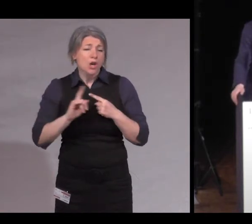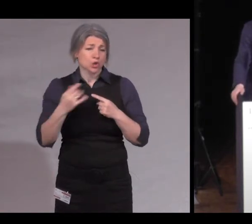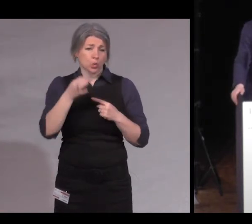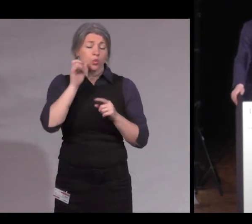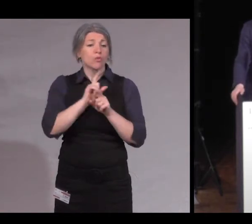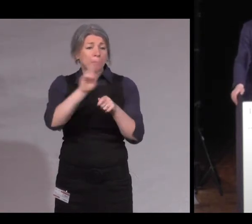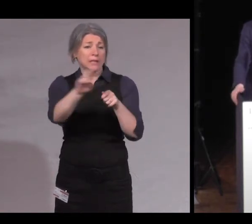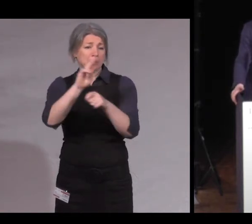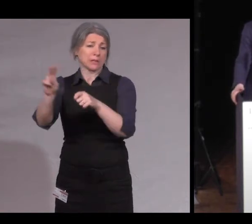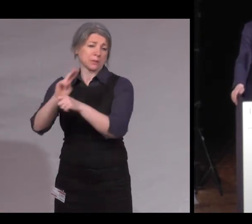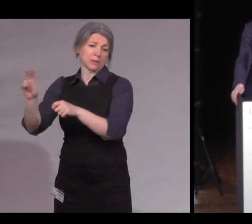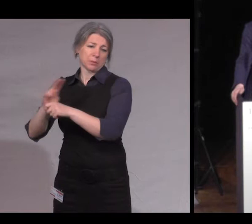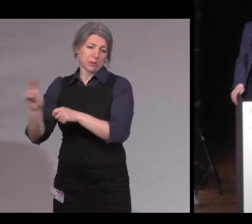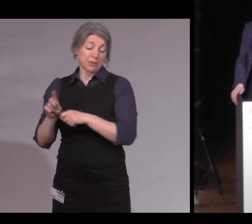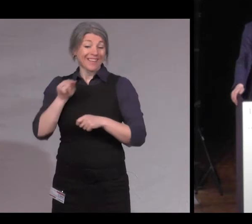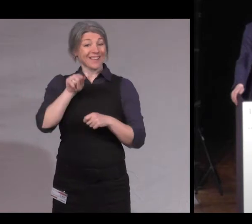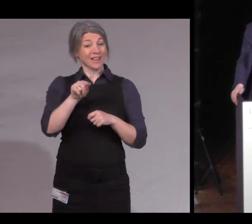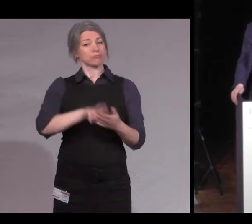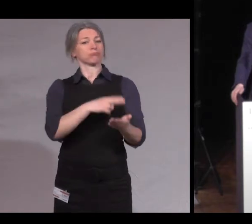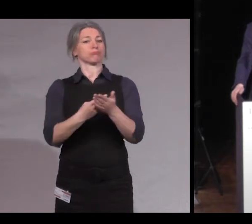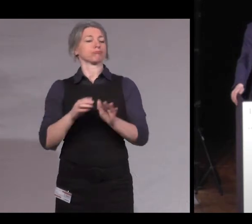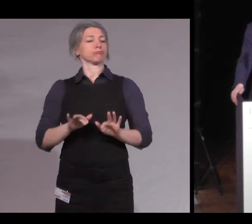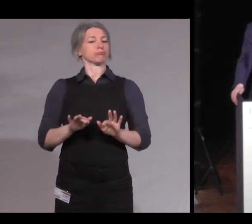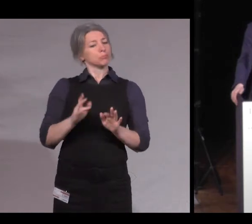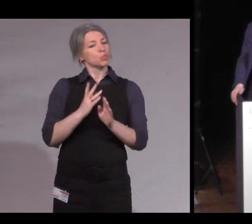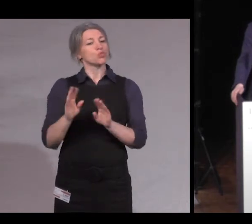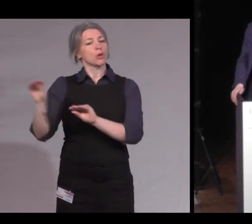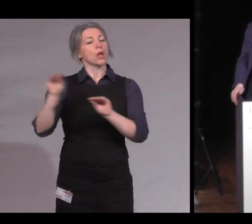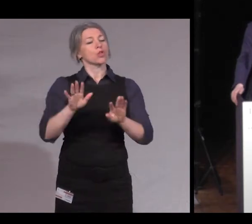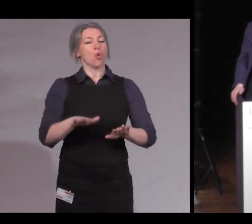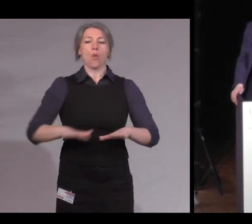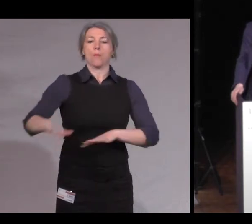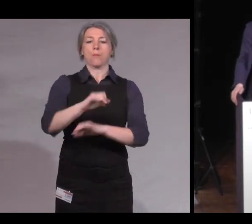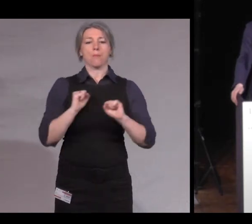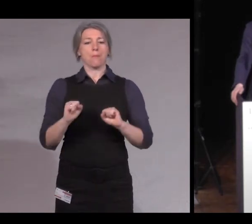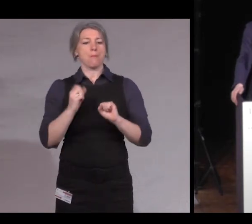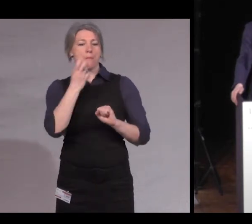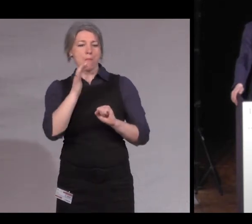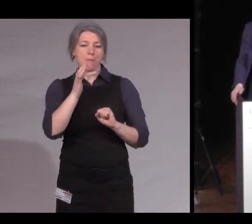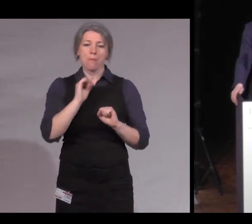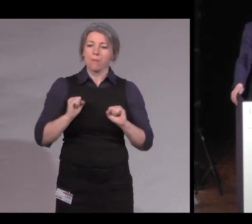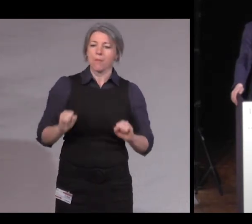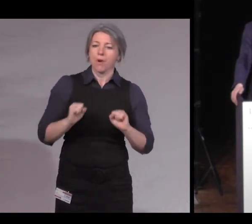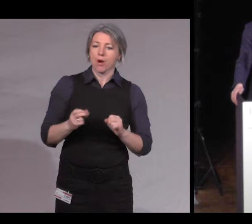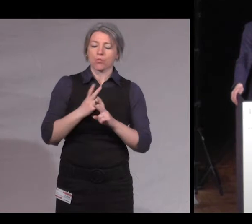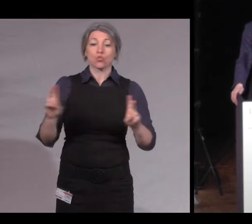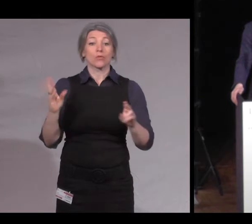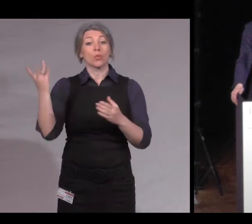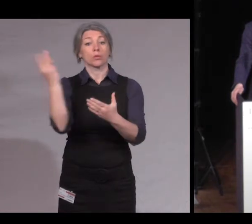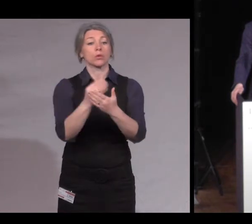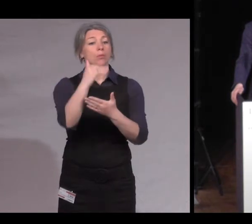málo. Tento systém umožňuje vlastně extendovat péči do domácího prostředí, kde pacient cvičí sám na základě nastaveného